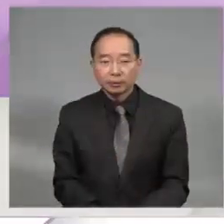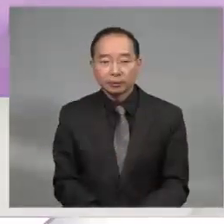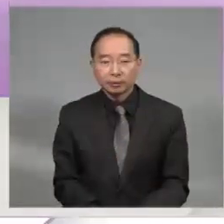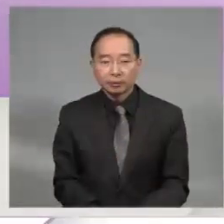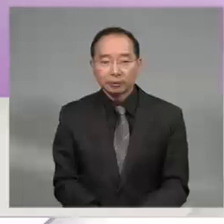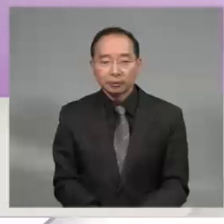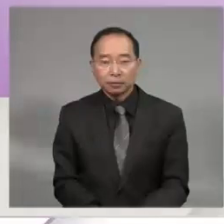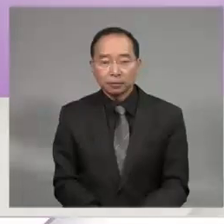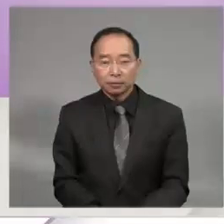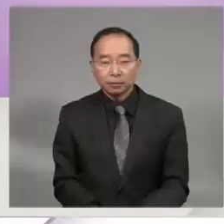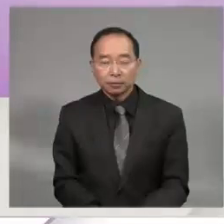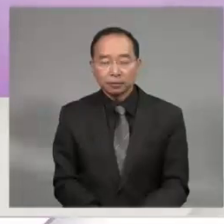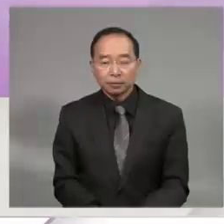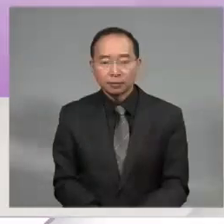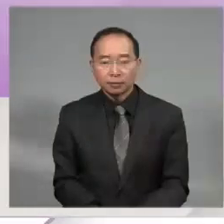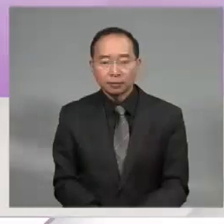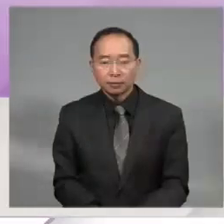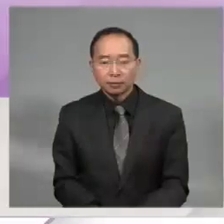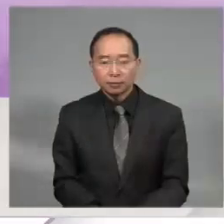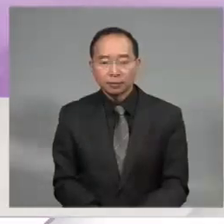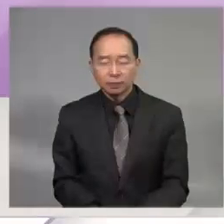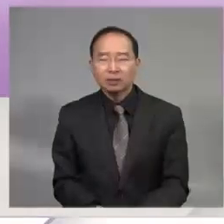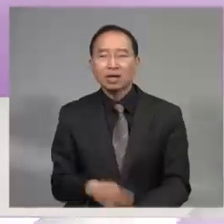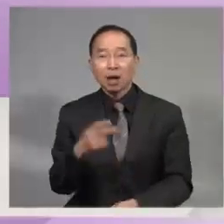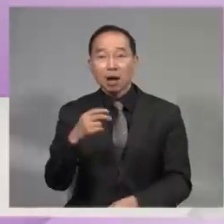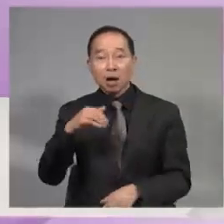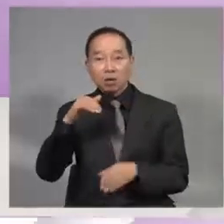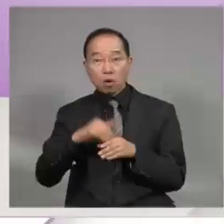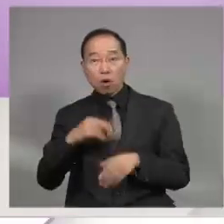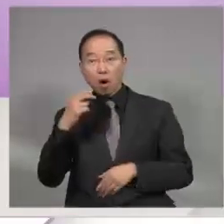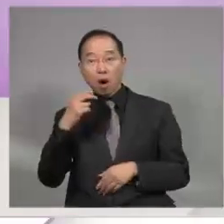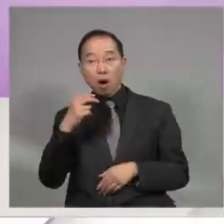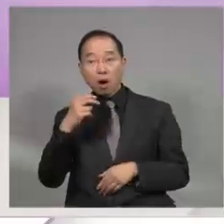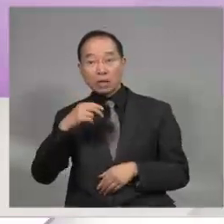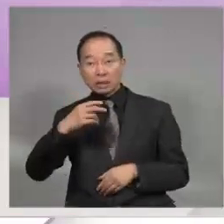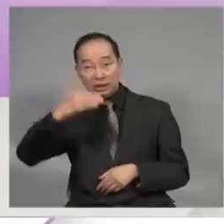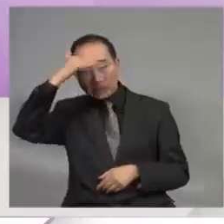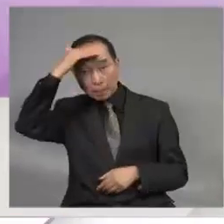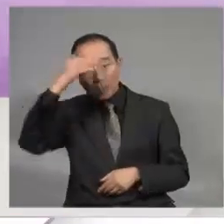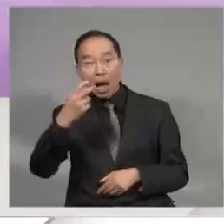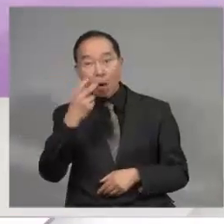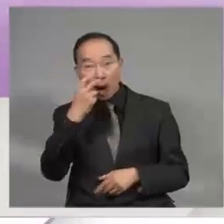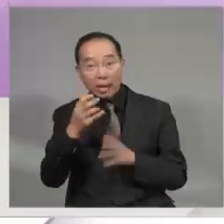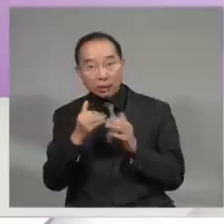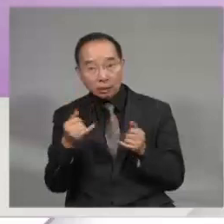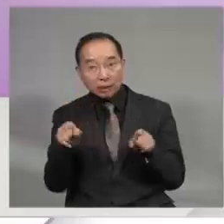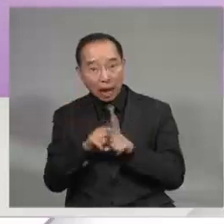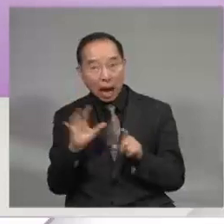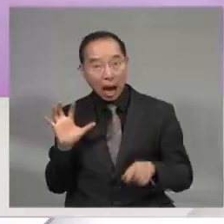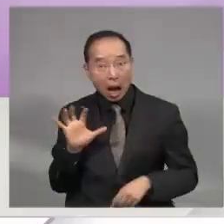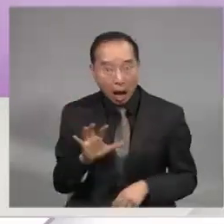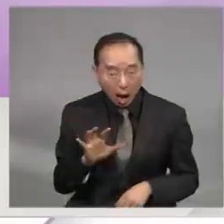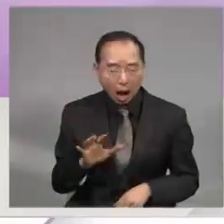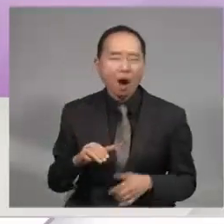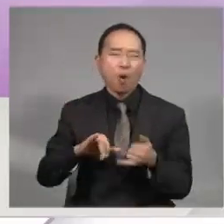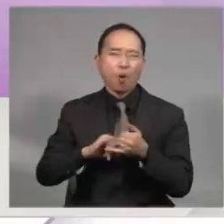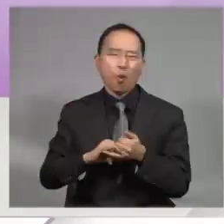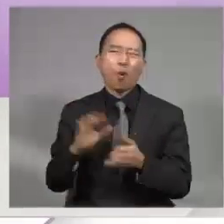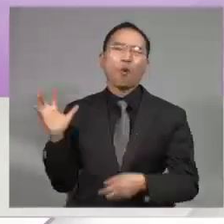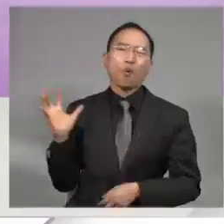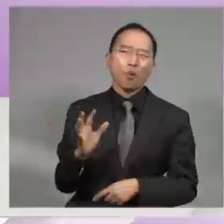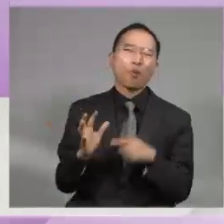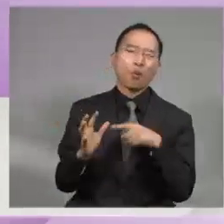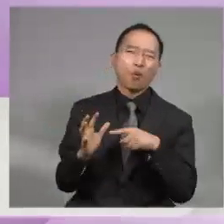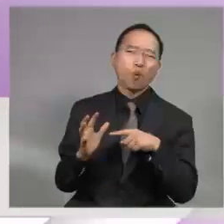이제 참관인이나 그런 분들이 함께 동행하시는 건가요? 네, 투표 참관인도 인계하는 모든 과정을 함께 동행을 하시도록 되어 있기